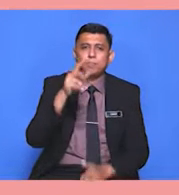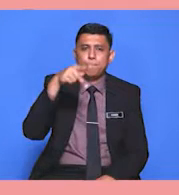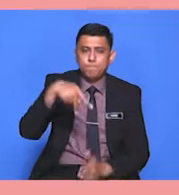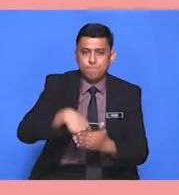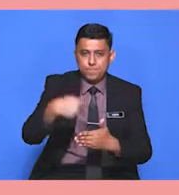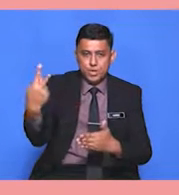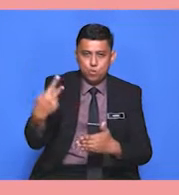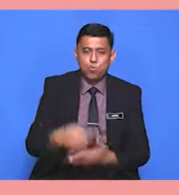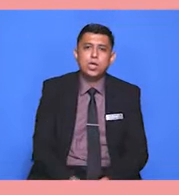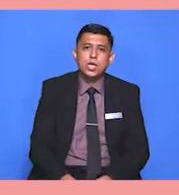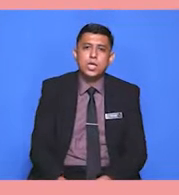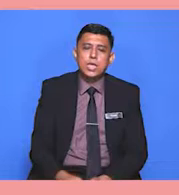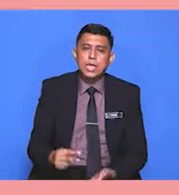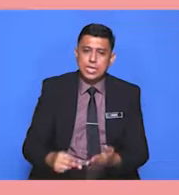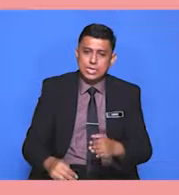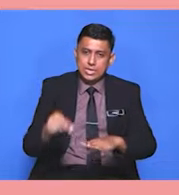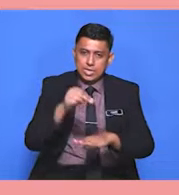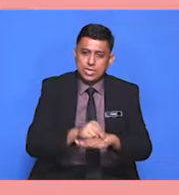kenaikan upah buruh,